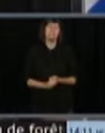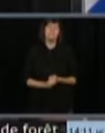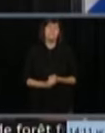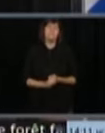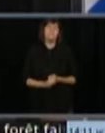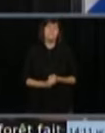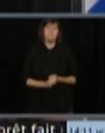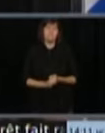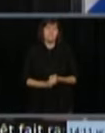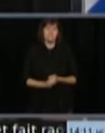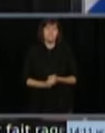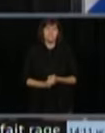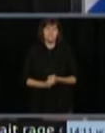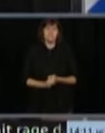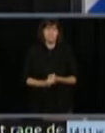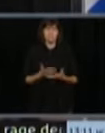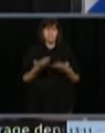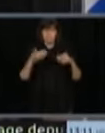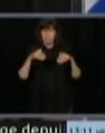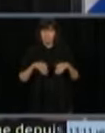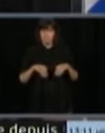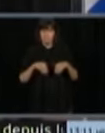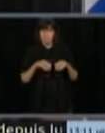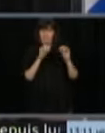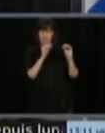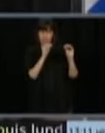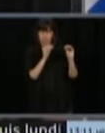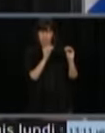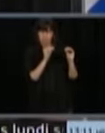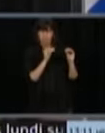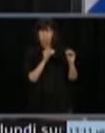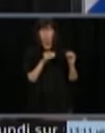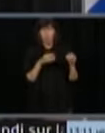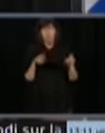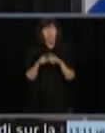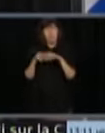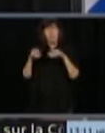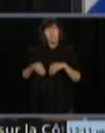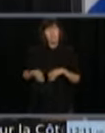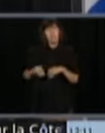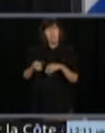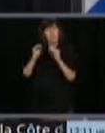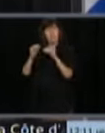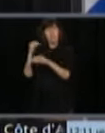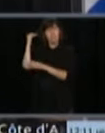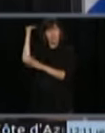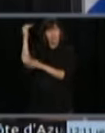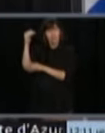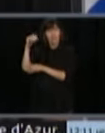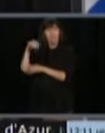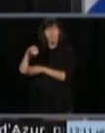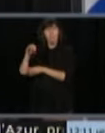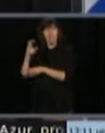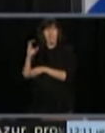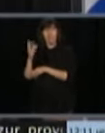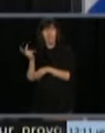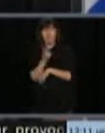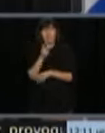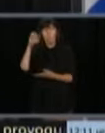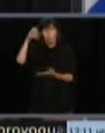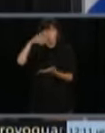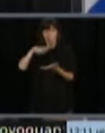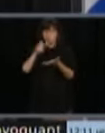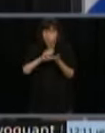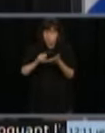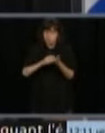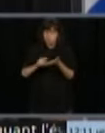ministre de l'Éducation et la ministre de l'Enseignement supérieur l'avaient dit, puis l'avaient écrit dans leur plan, il est prévu, juste avant